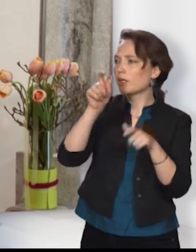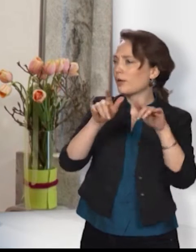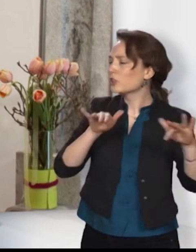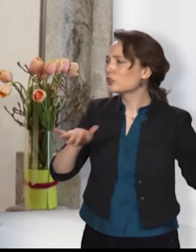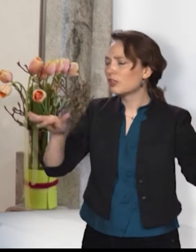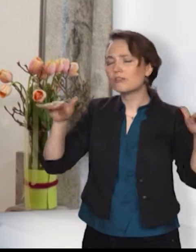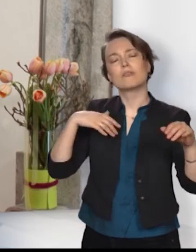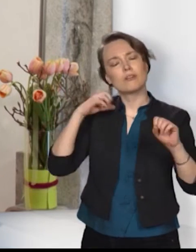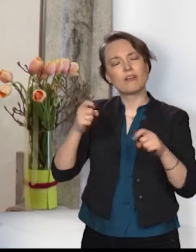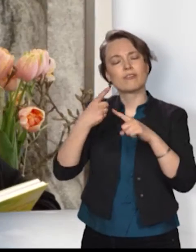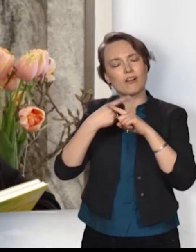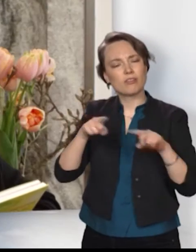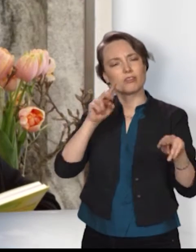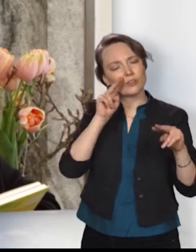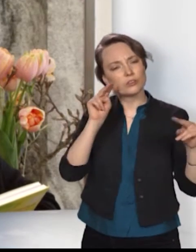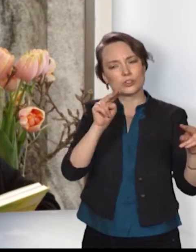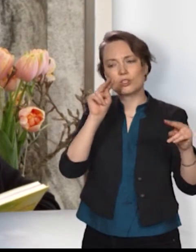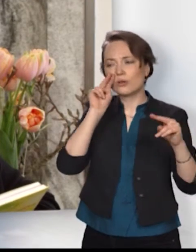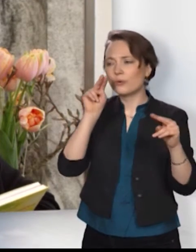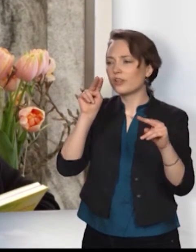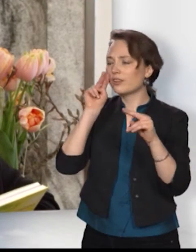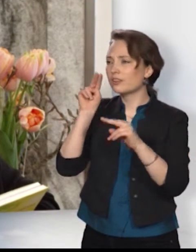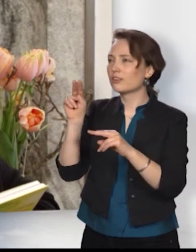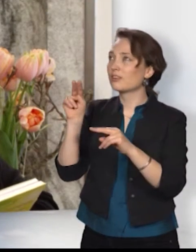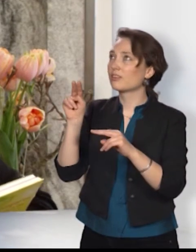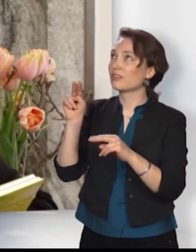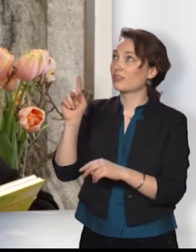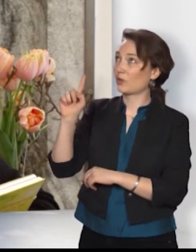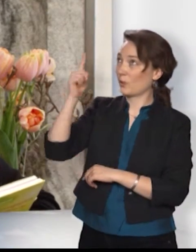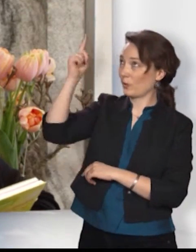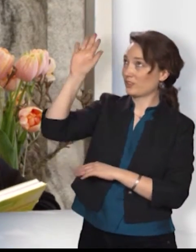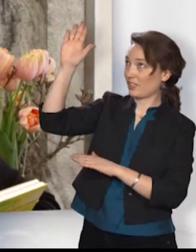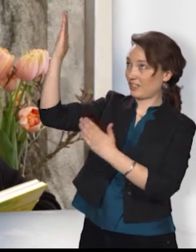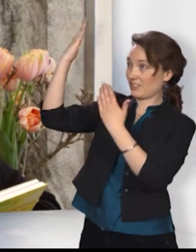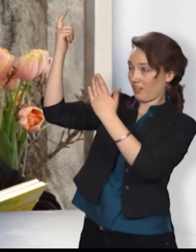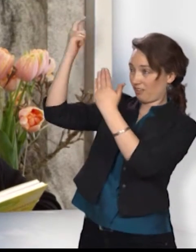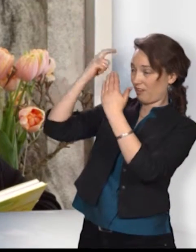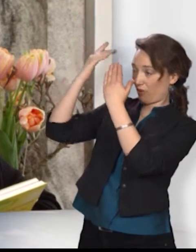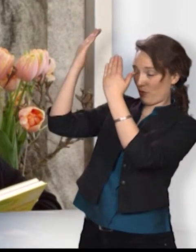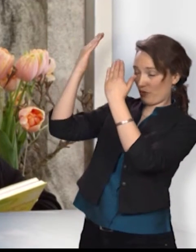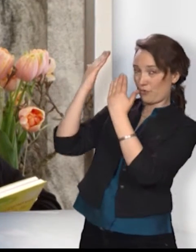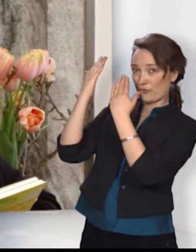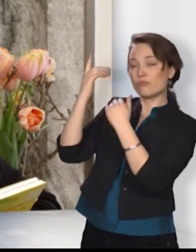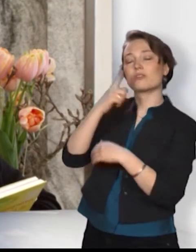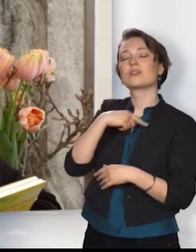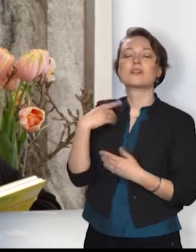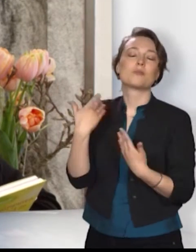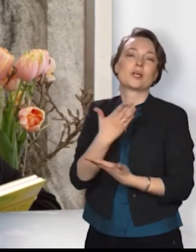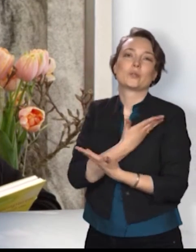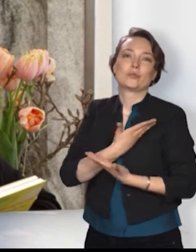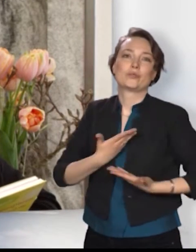zu sehen. Unter dem Segen des Höchsten werden wir zufriedener und